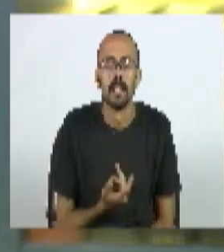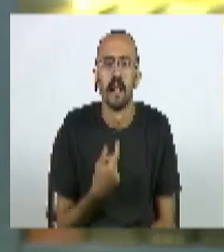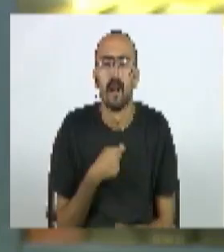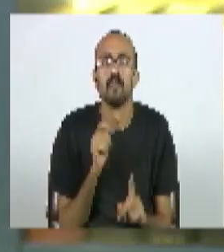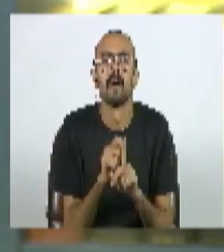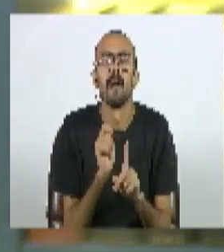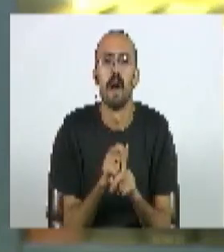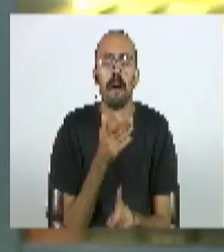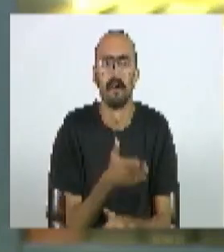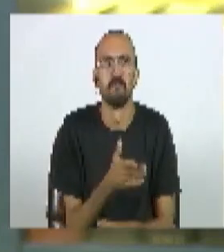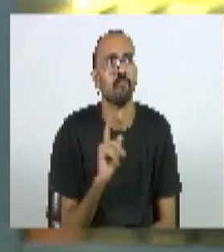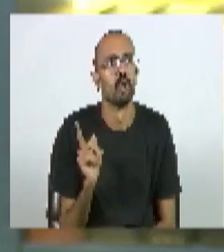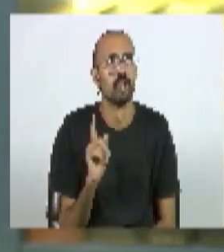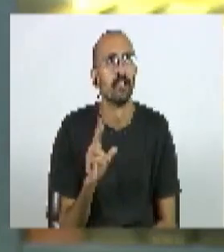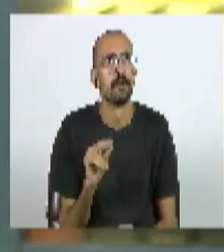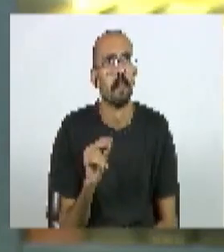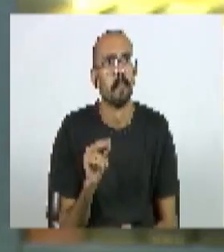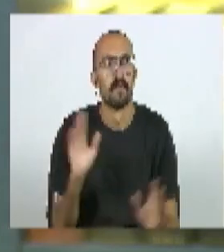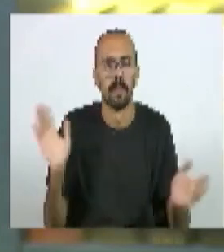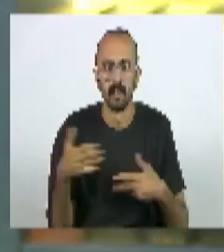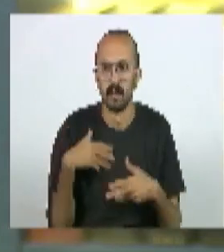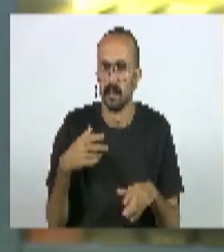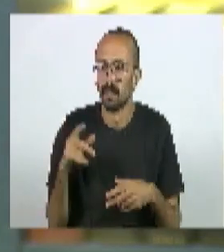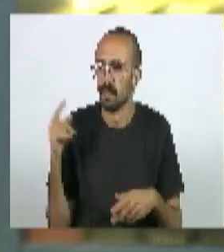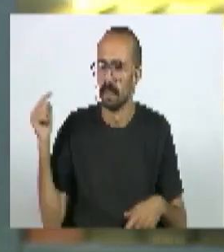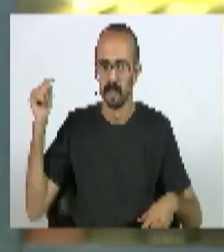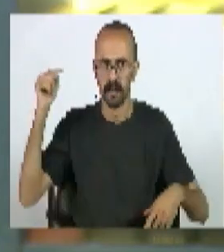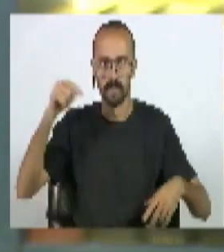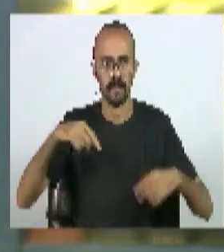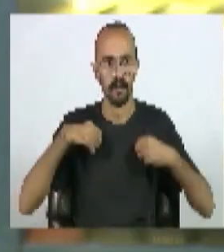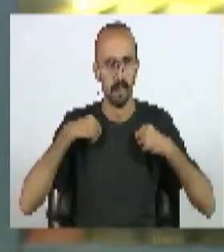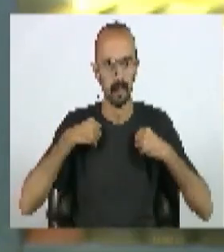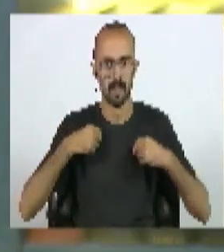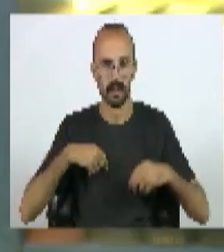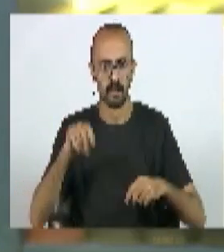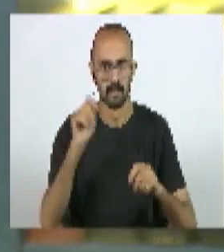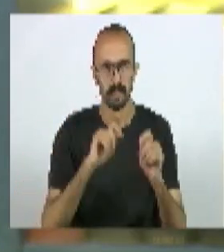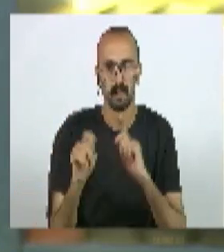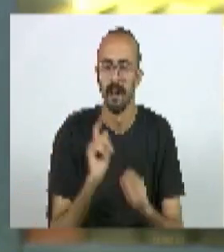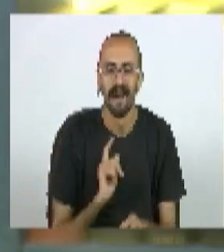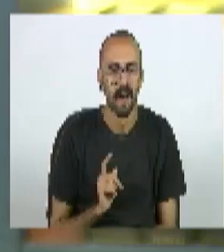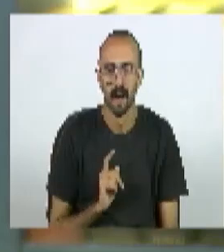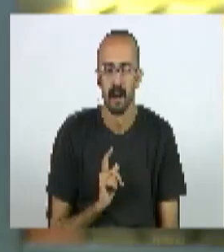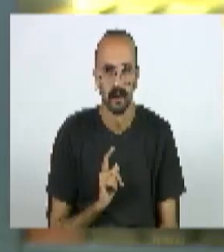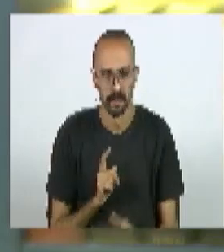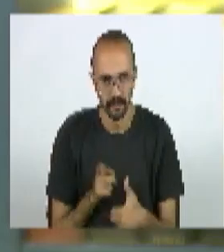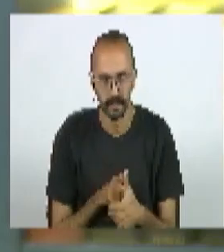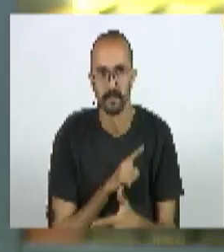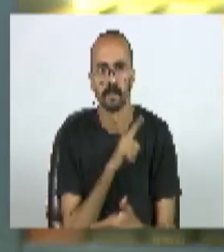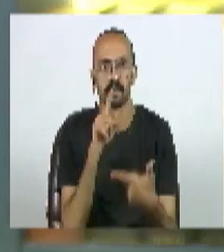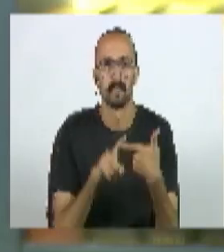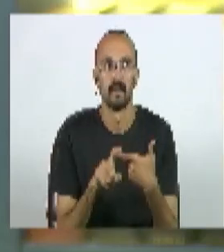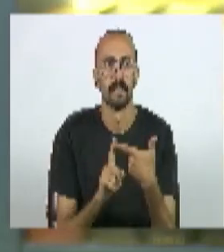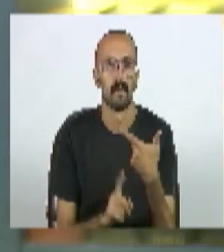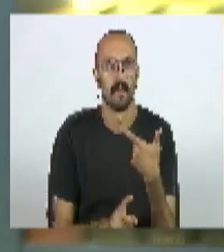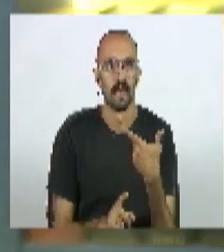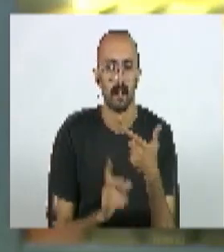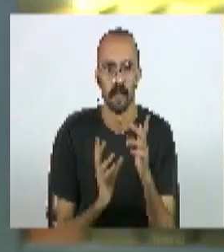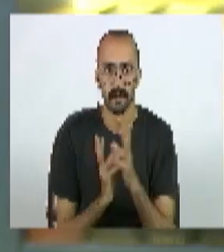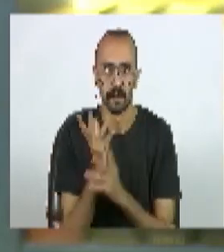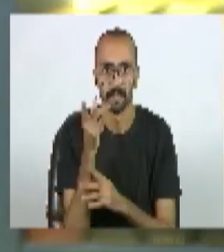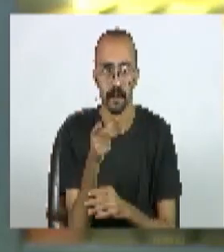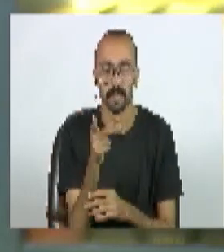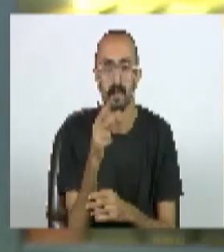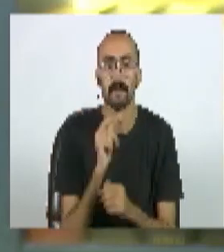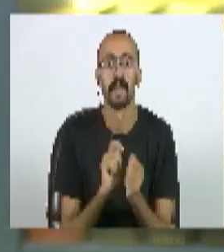تعالجها، مش جاي بتصور من الخارج عن هذه الاحتياجات. الامر الثاني، التنمية رحلة